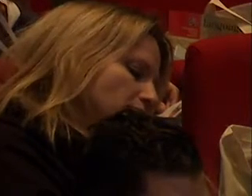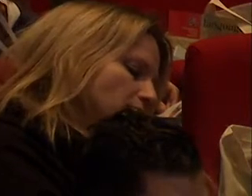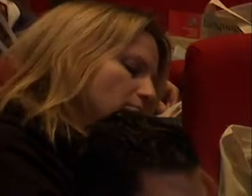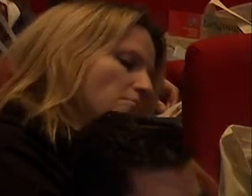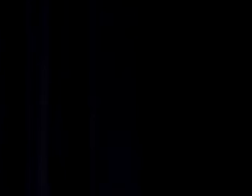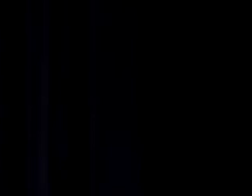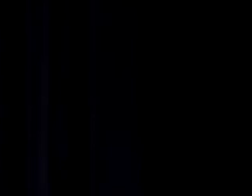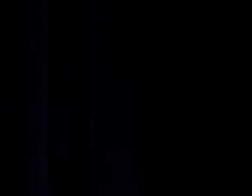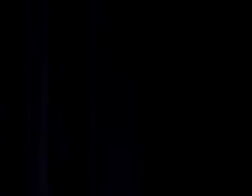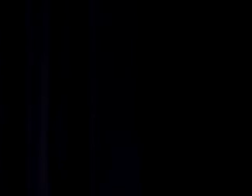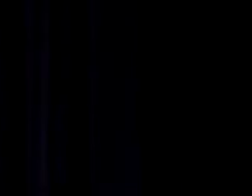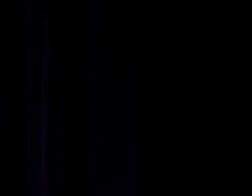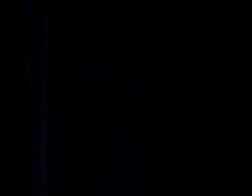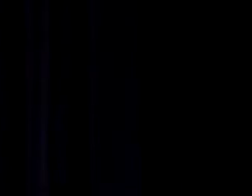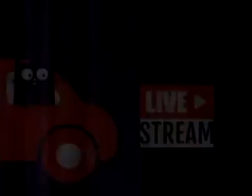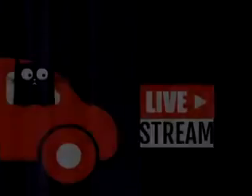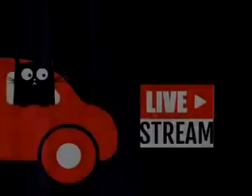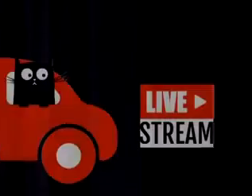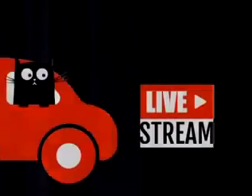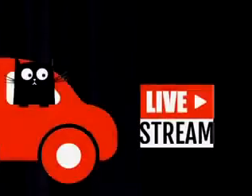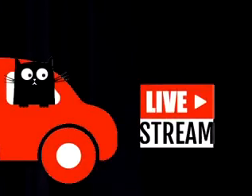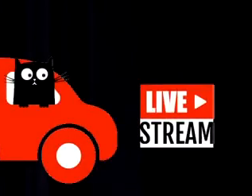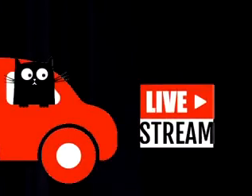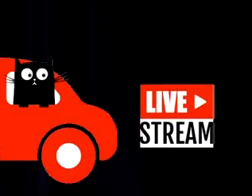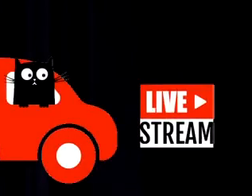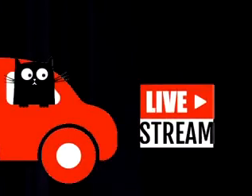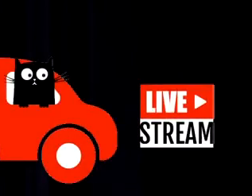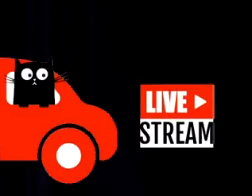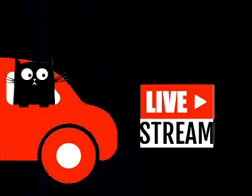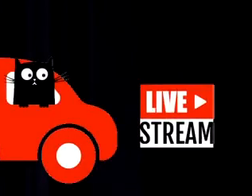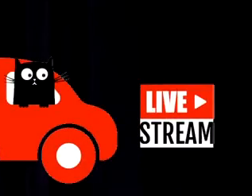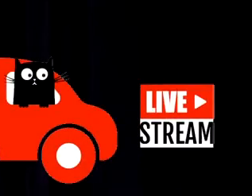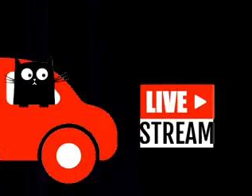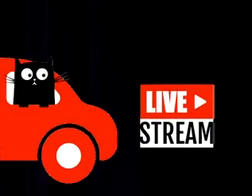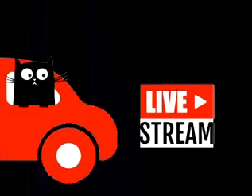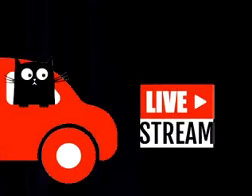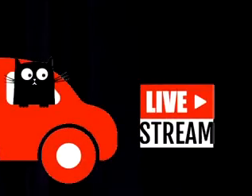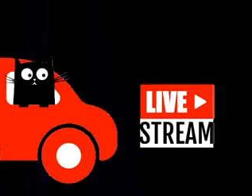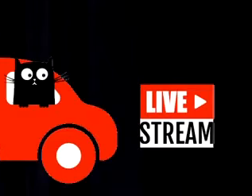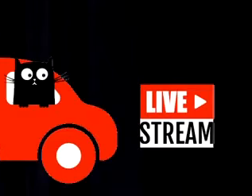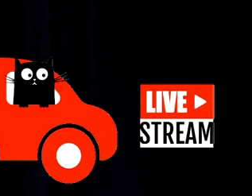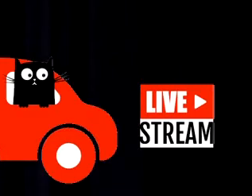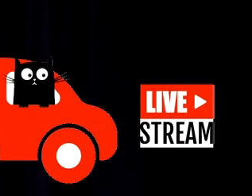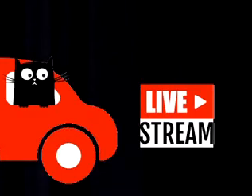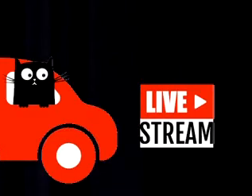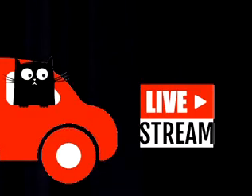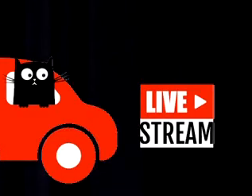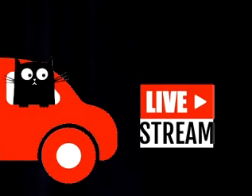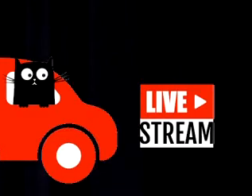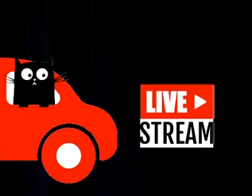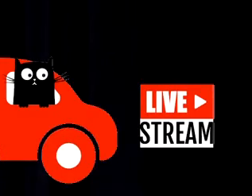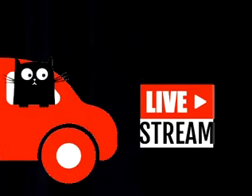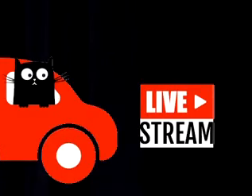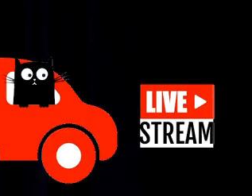στην εκκλησιά και στις γιορτές, όπου βρισκόταν και όπου στεκόταν και κορδωνόταν και καμάρωνε για το λευκό της φόρεμα. Και